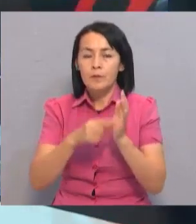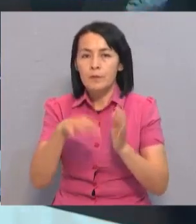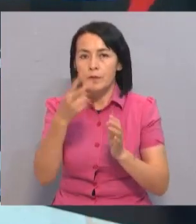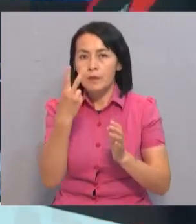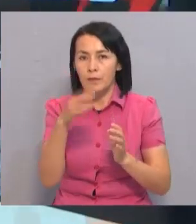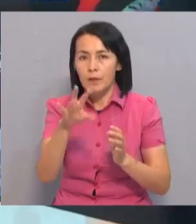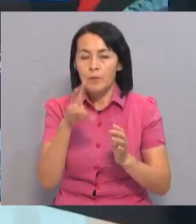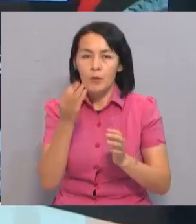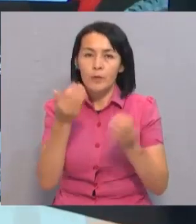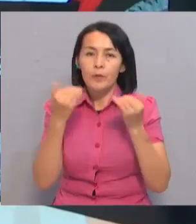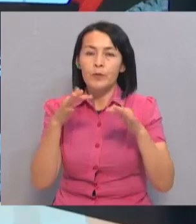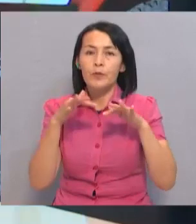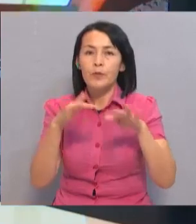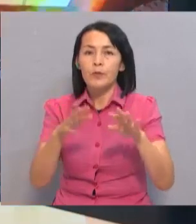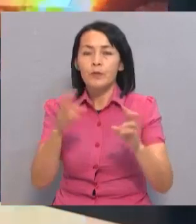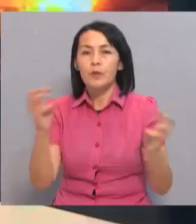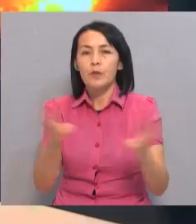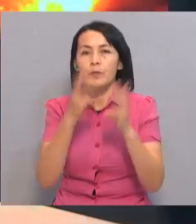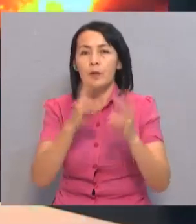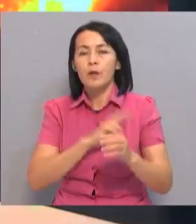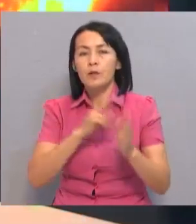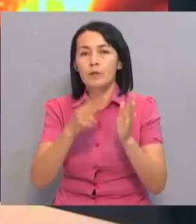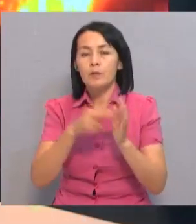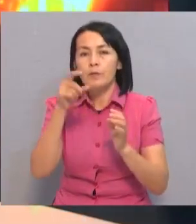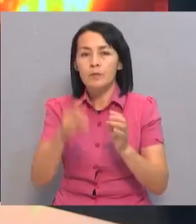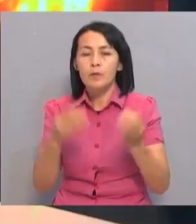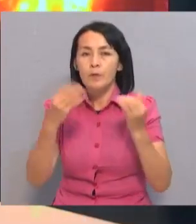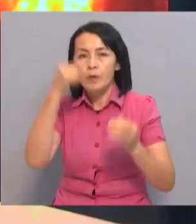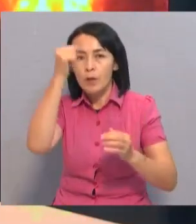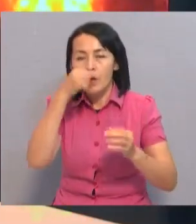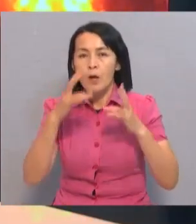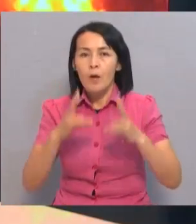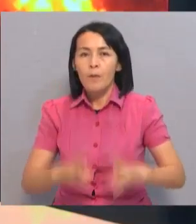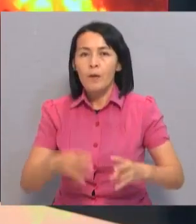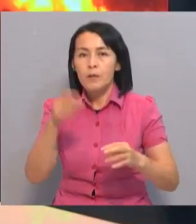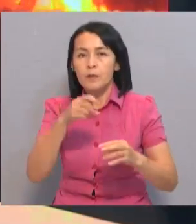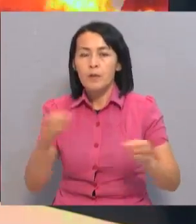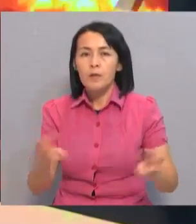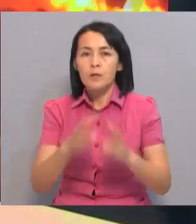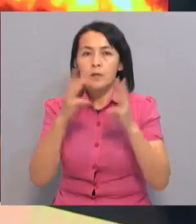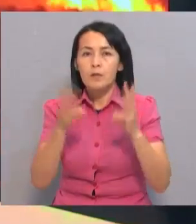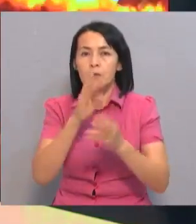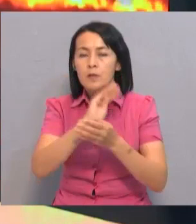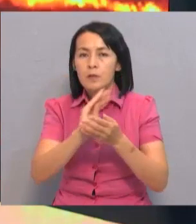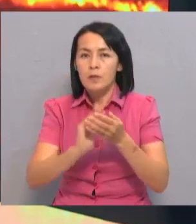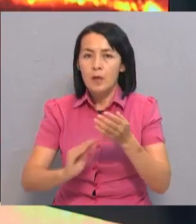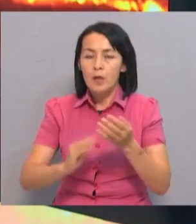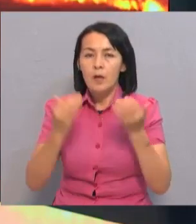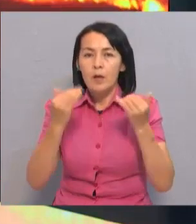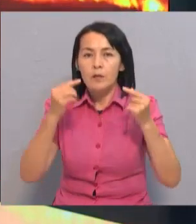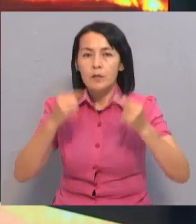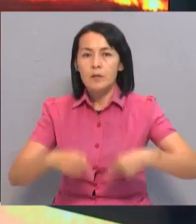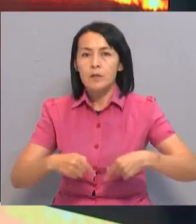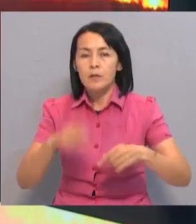миллиона тенге. В результате пожара погибли 8 человек. В этом году пострадавших от пожаров не зарегистрировано. Снижение